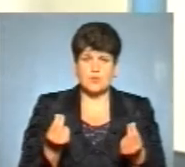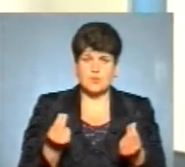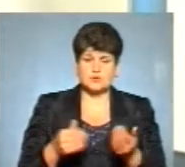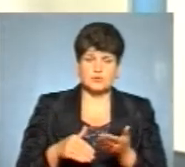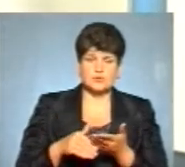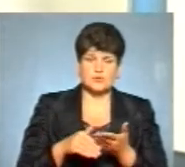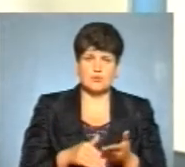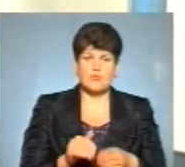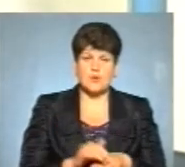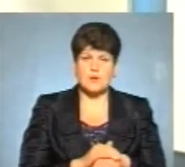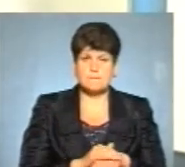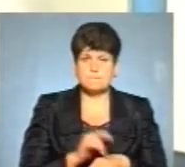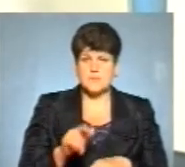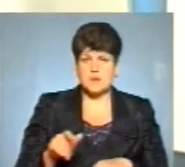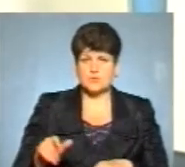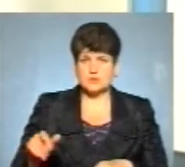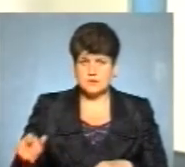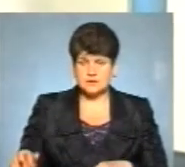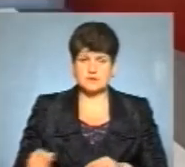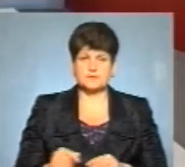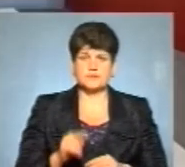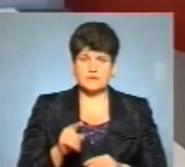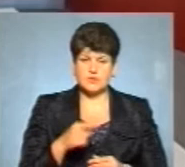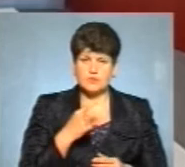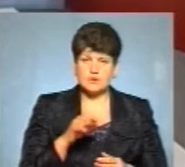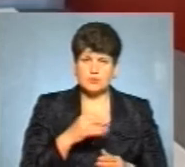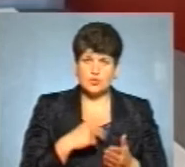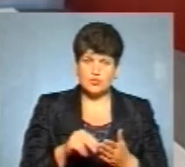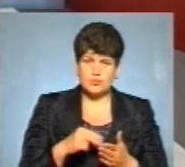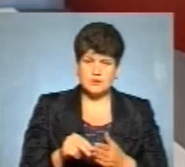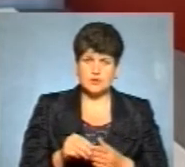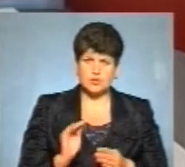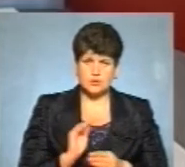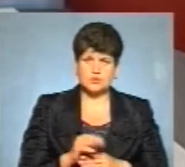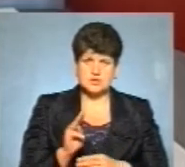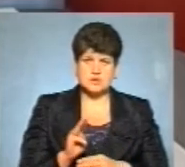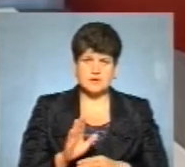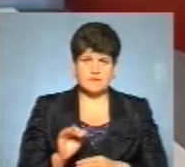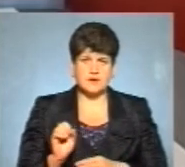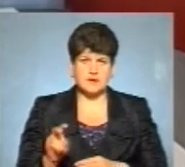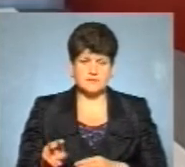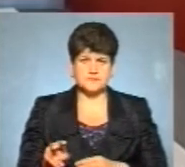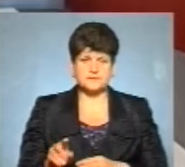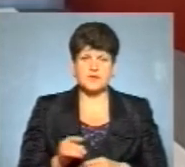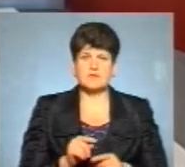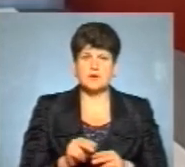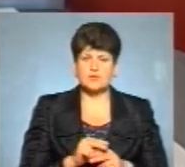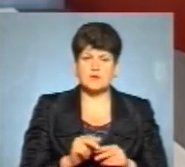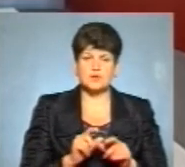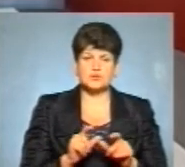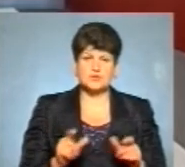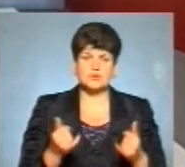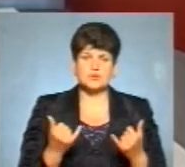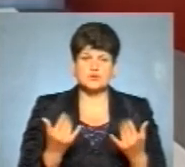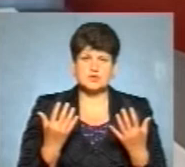допомоги від благодійників, які йдеться про закупівлю додаткових швел. І в лікувальній установі станом на